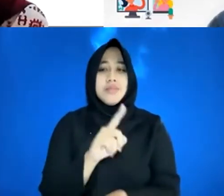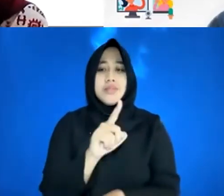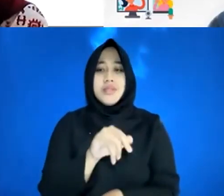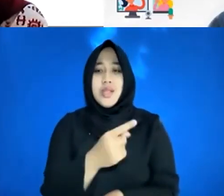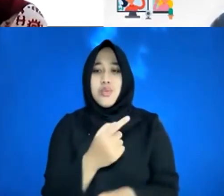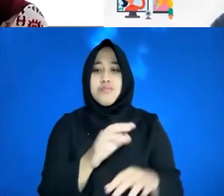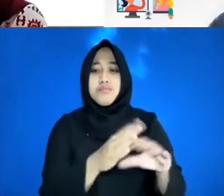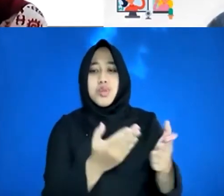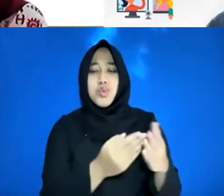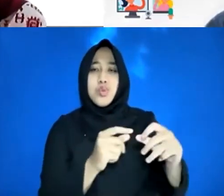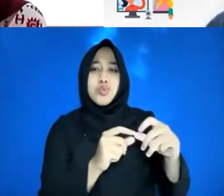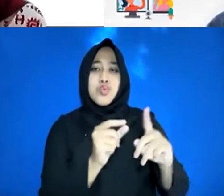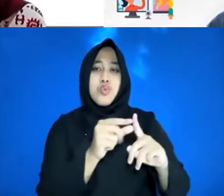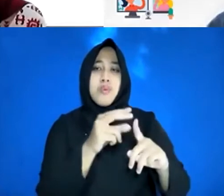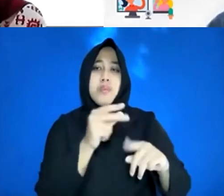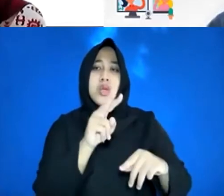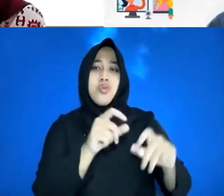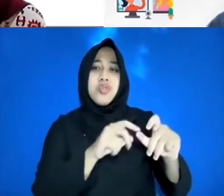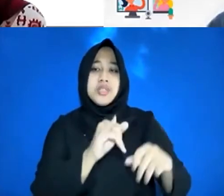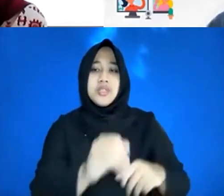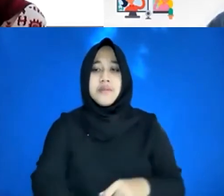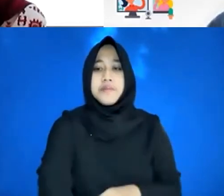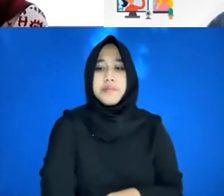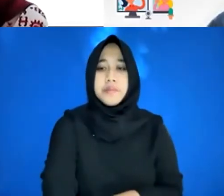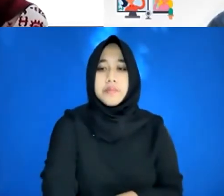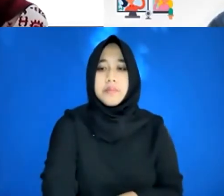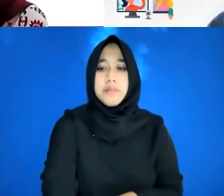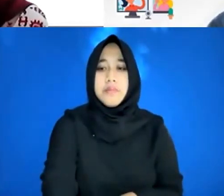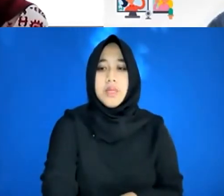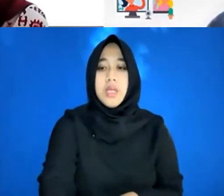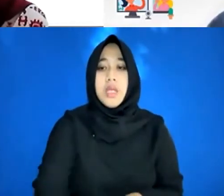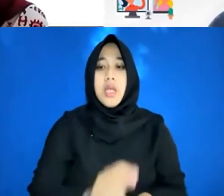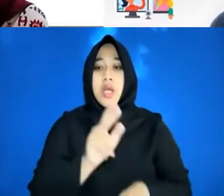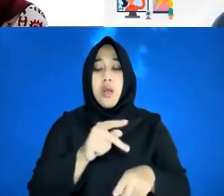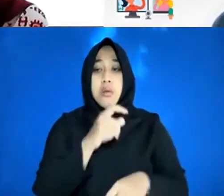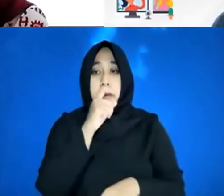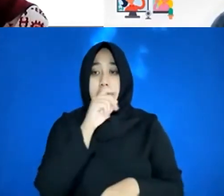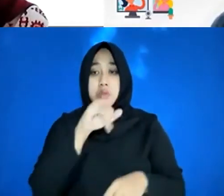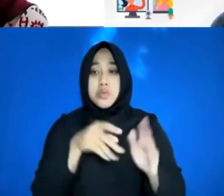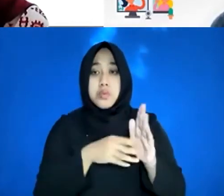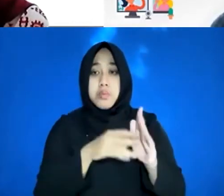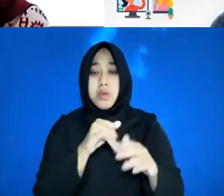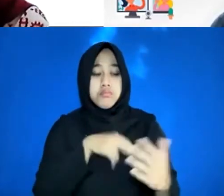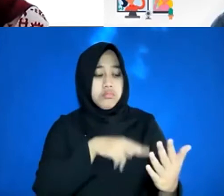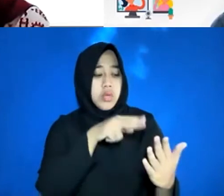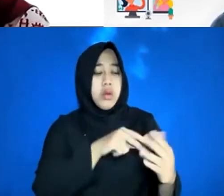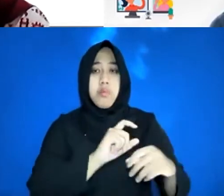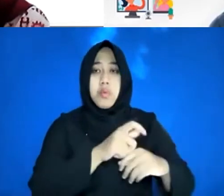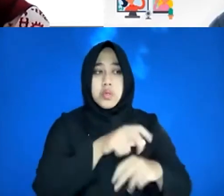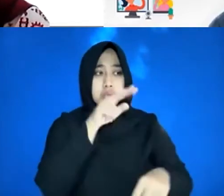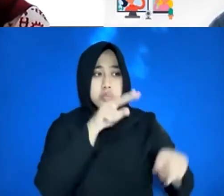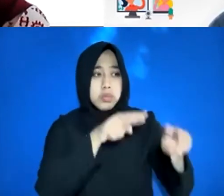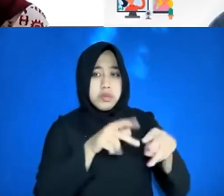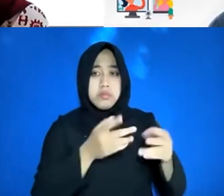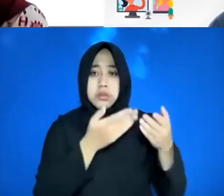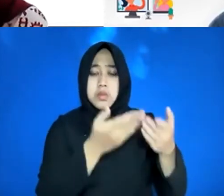bentuk supervisi juga. Nah, Mas Jumali, kalau Mas Jumali lihat gitu, dari proses supervisi yang selama ini telah Mas Jumali berikan